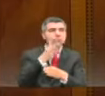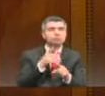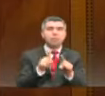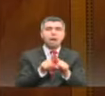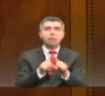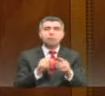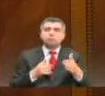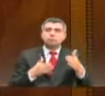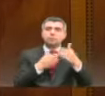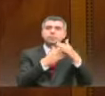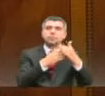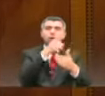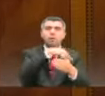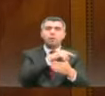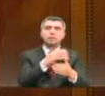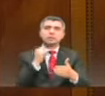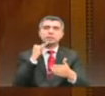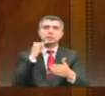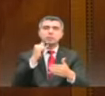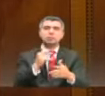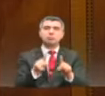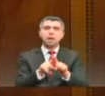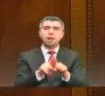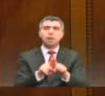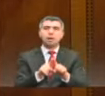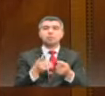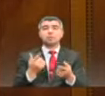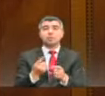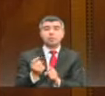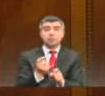الإشكالات عابرة للحدود مثل قضايا اللجوء